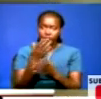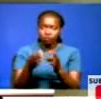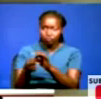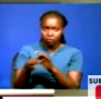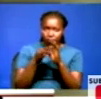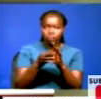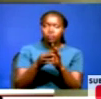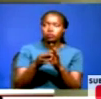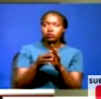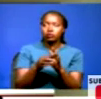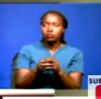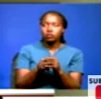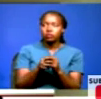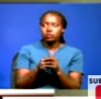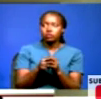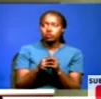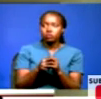hii.